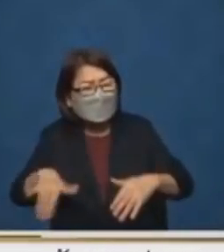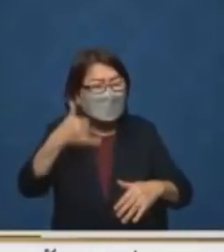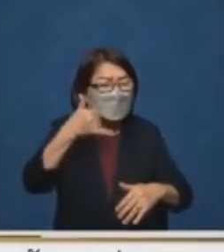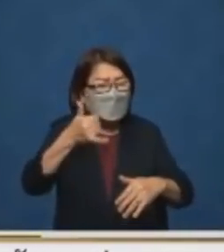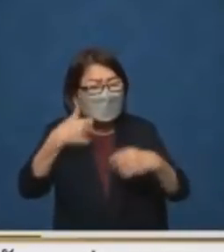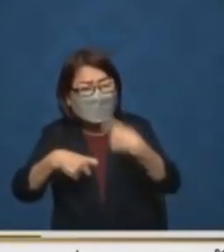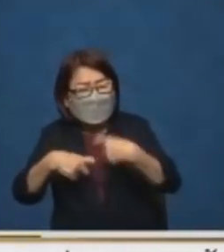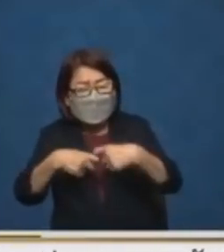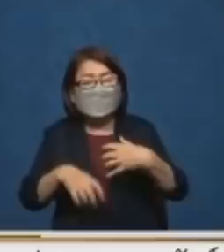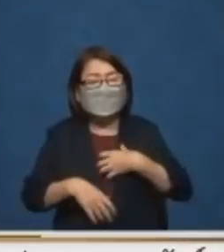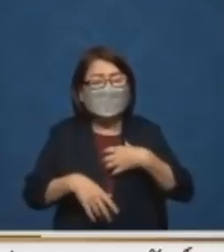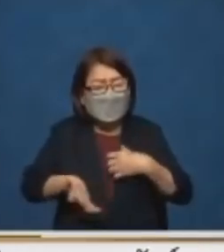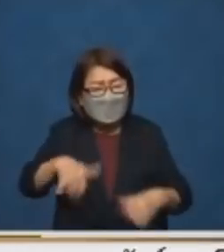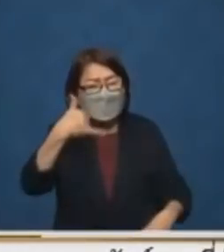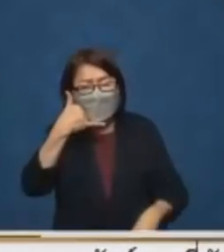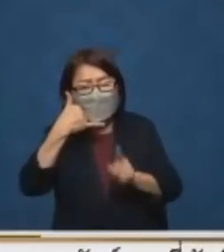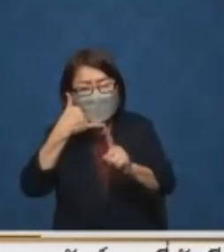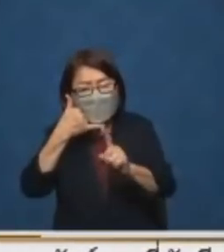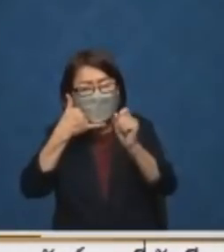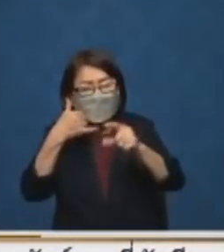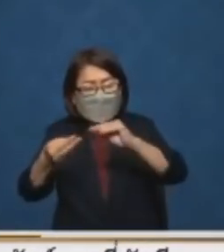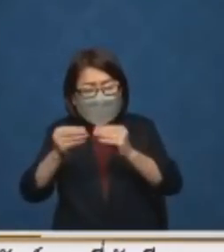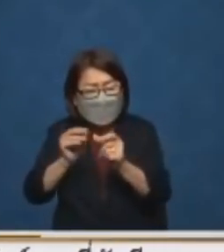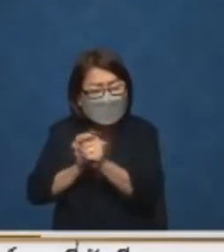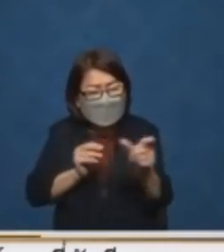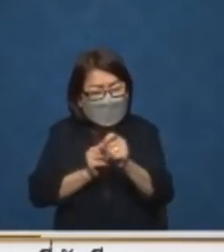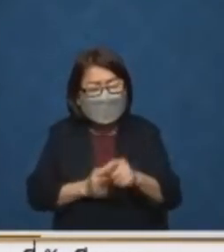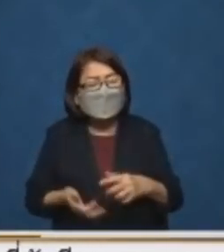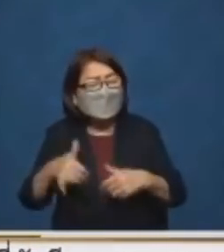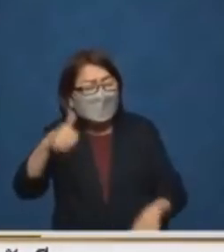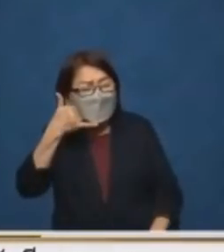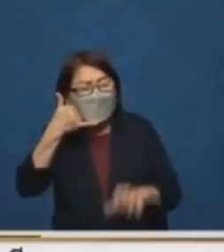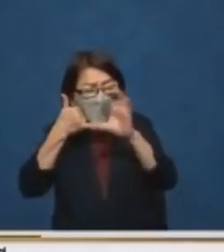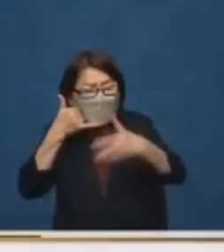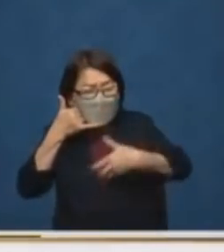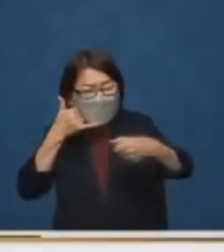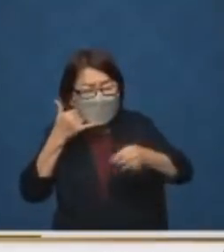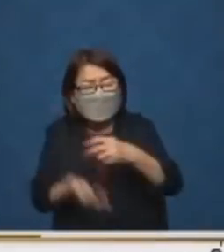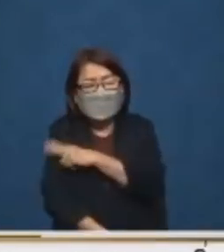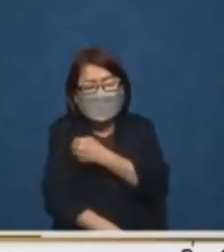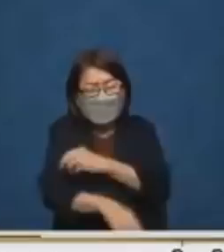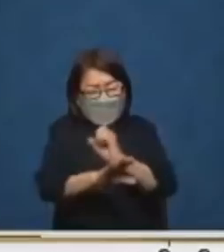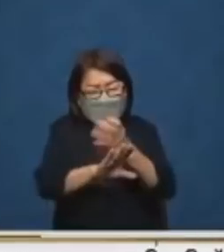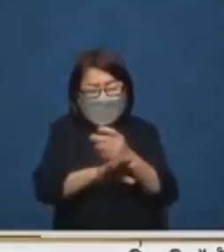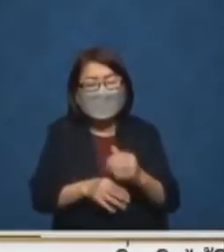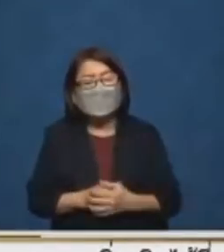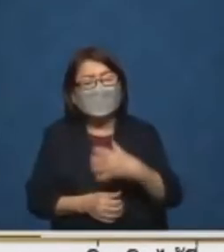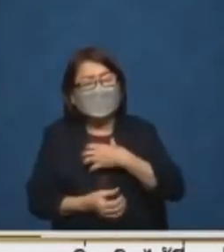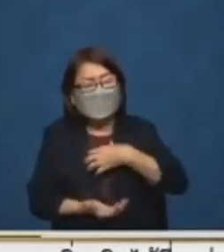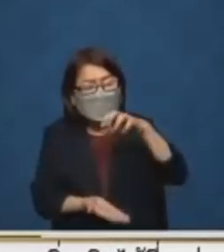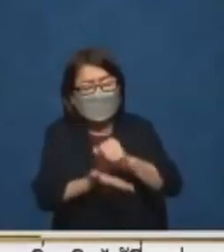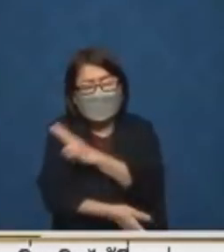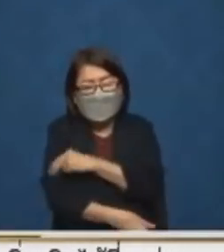ประชาชนอยากโทรไปตามสายหวททนให้มาหาเตียงหาร่มพยาบานหาส่งต่ ๆ